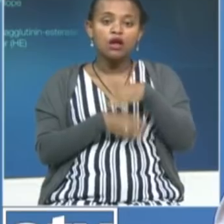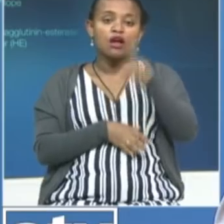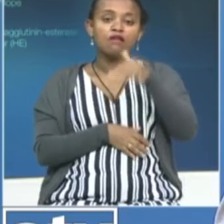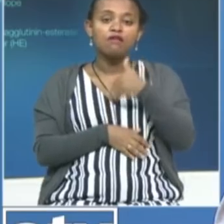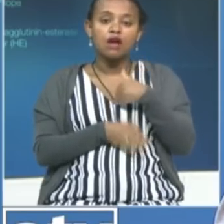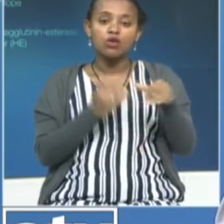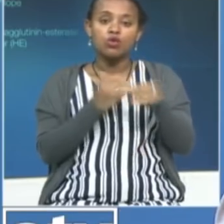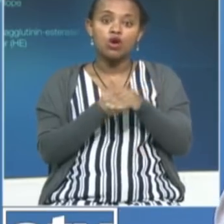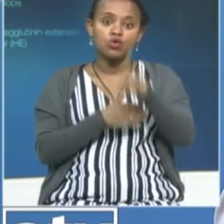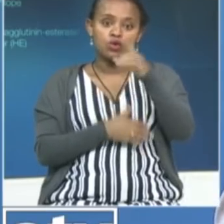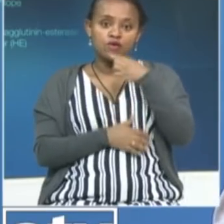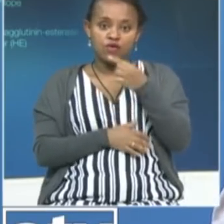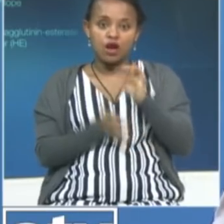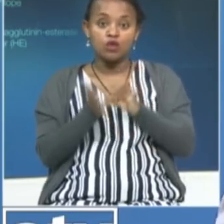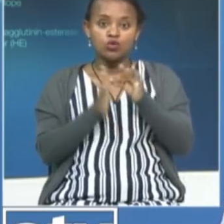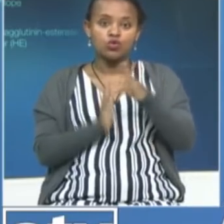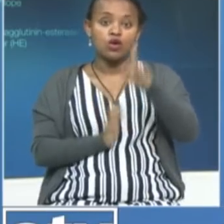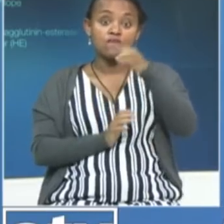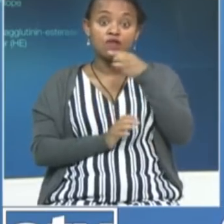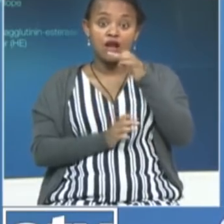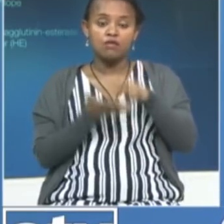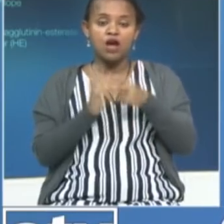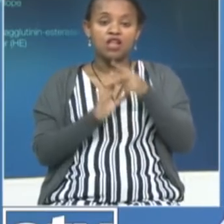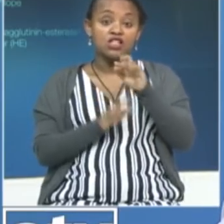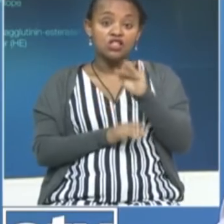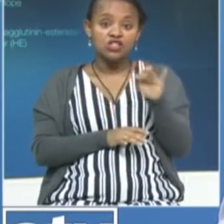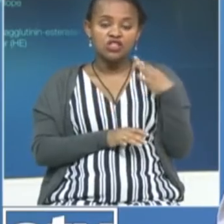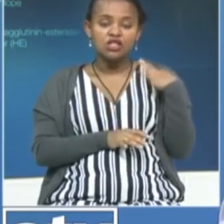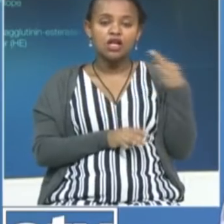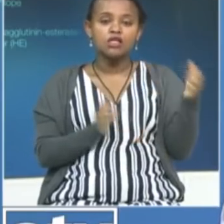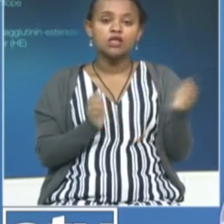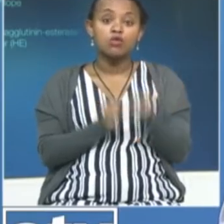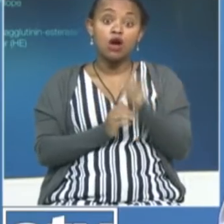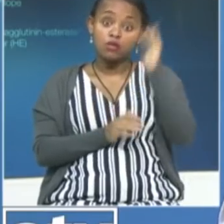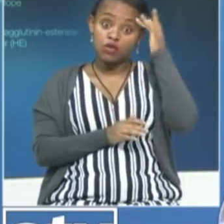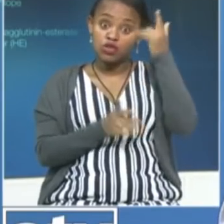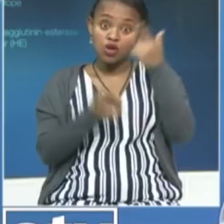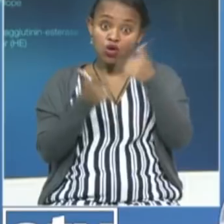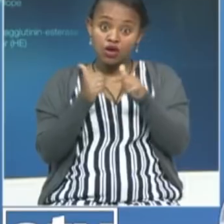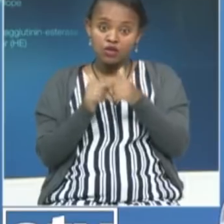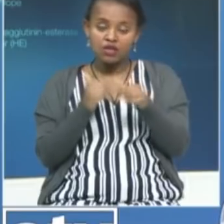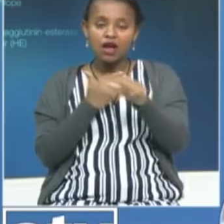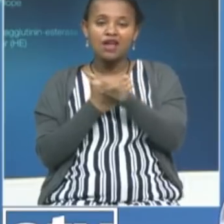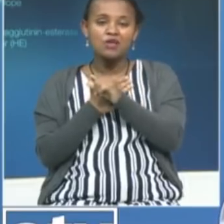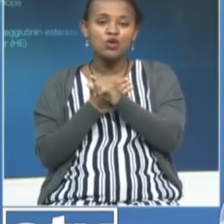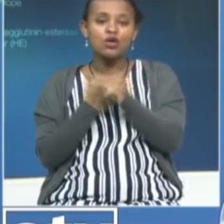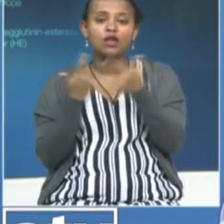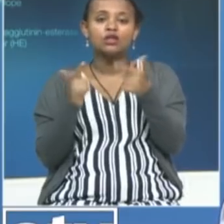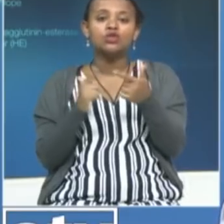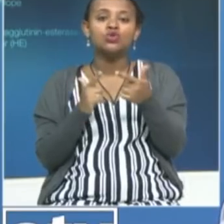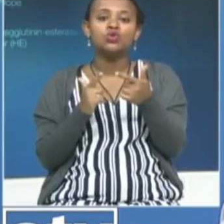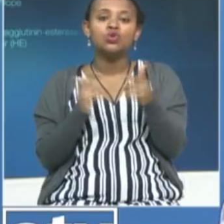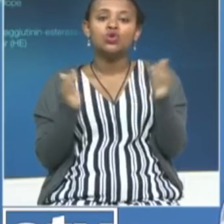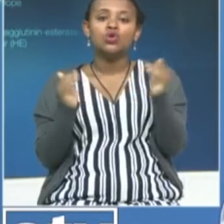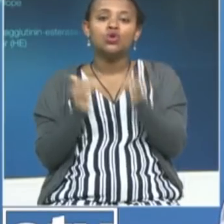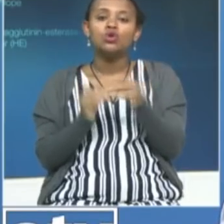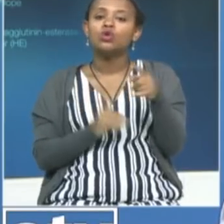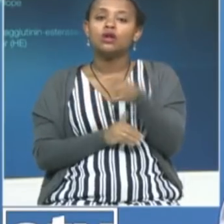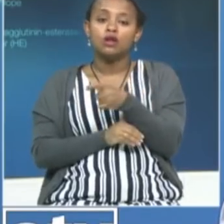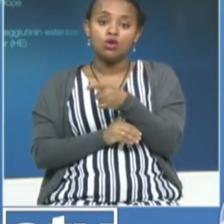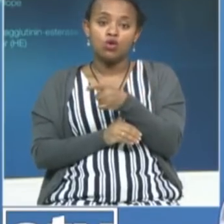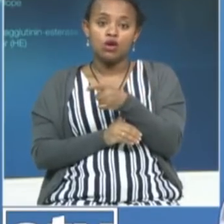ጉዳቱ ከፍ ይላል የሚል ቁጥሩ ከፍ ይላል ማለት እንጂ ግለሰቡ ጋር በሽታው ከመጣ የመጉዳት እድሉ እኩል